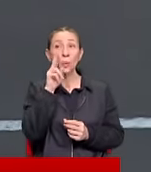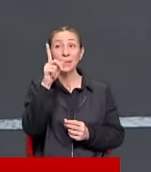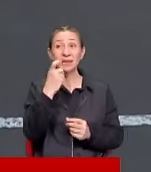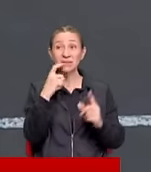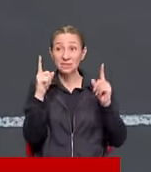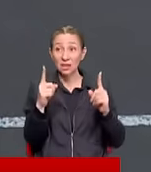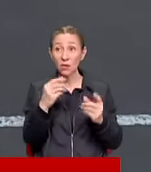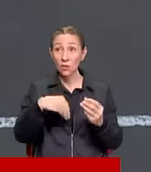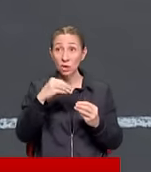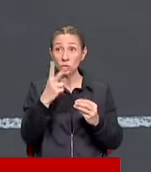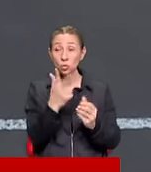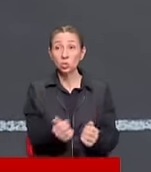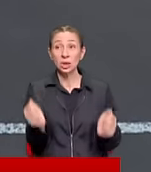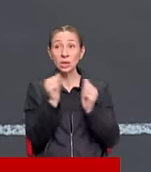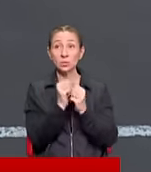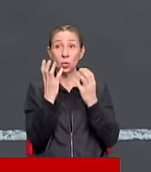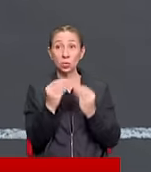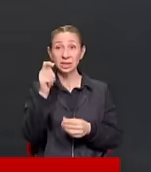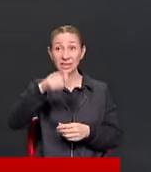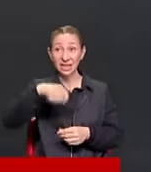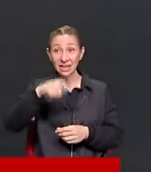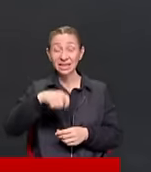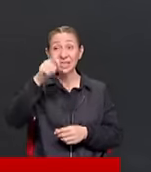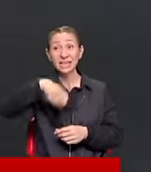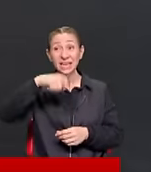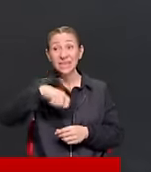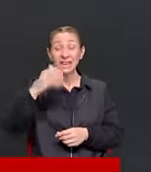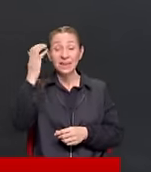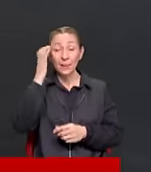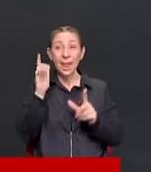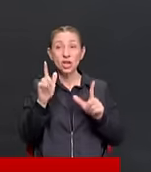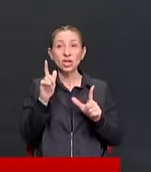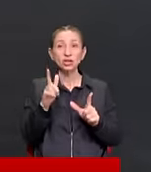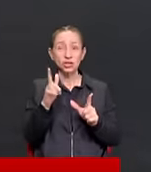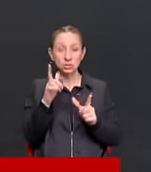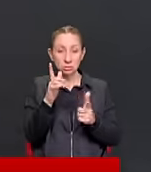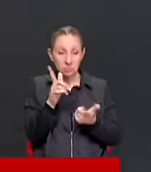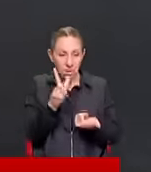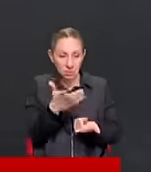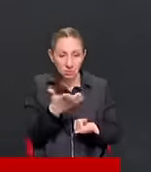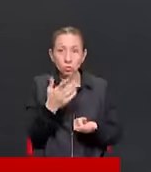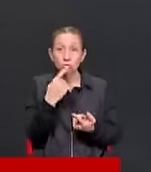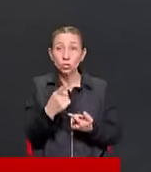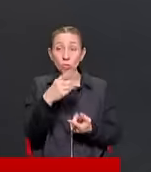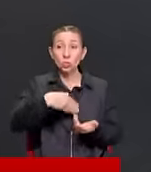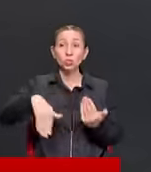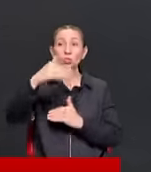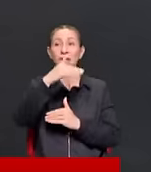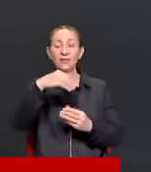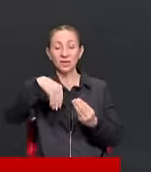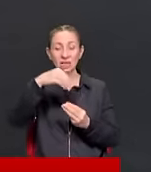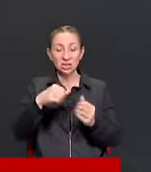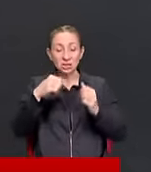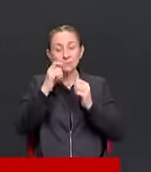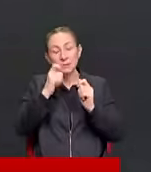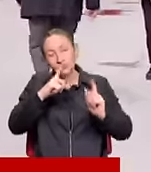yılda faiz oranları 3 katına çıkmış kredi kartında. Kredi kartı temel ihtiyaçlar için kullanılıyor. Söz konusu bu yüksek faize